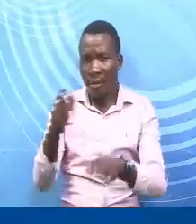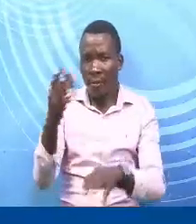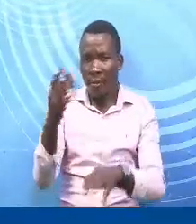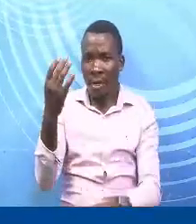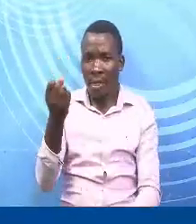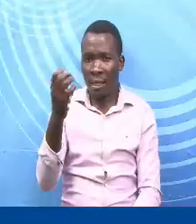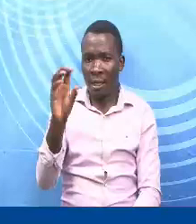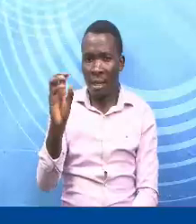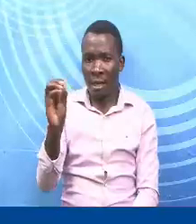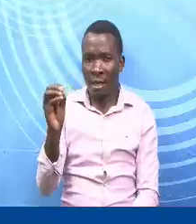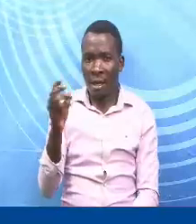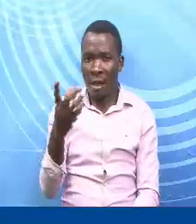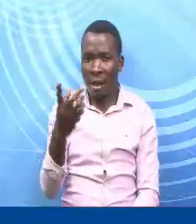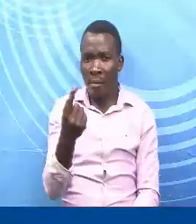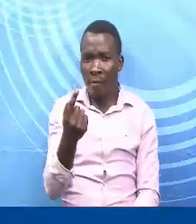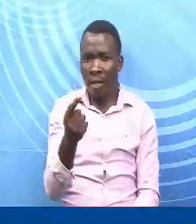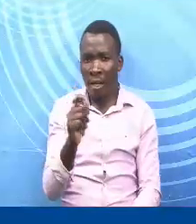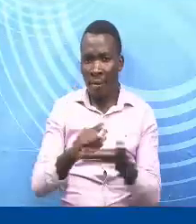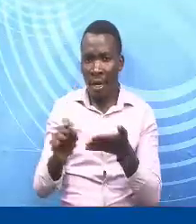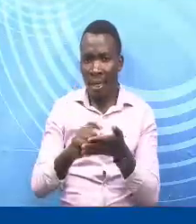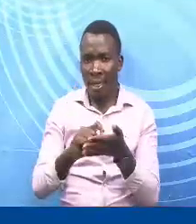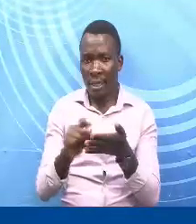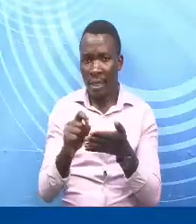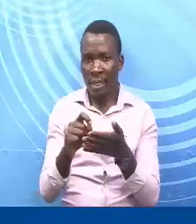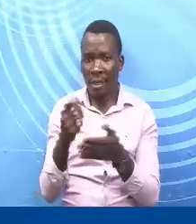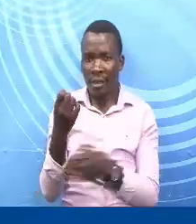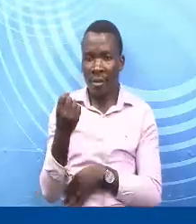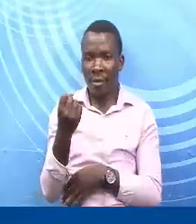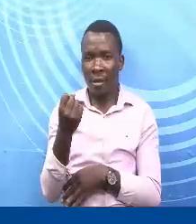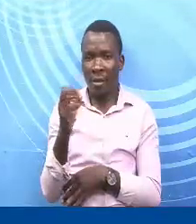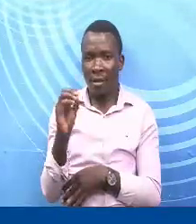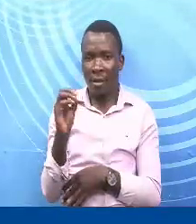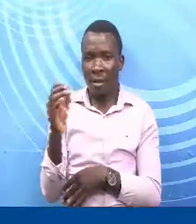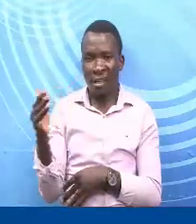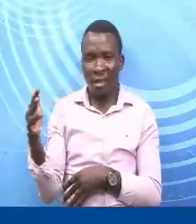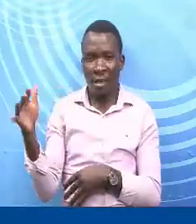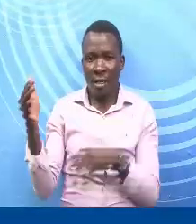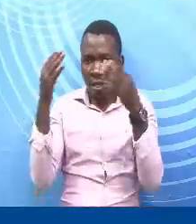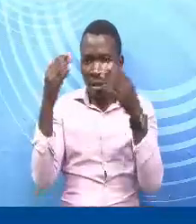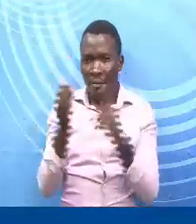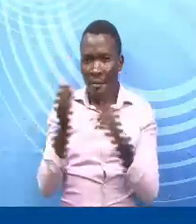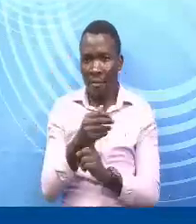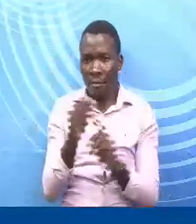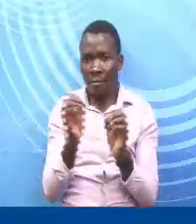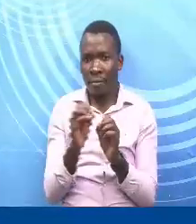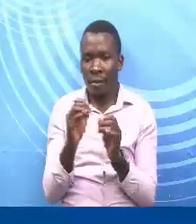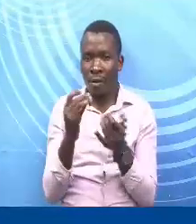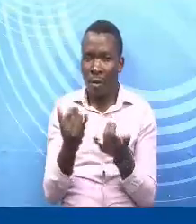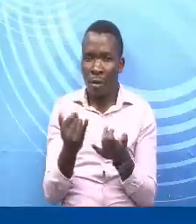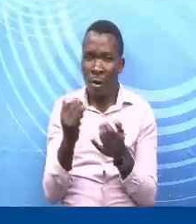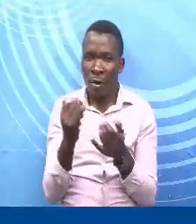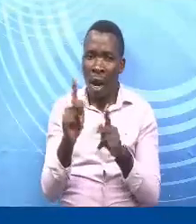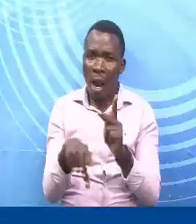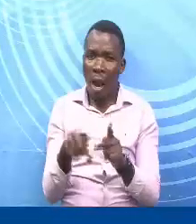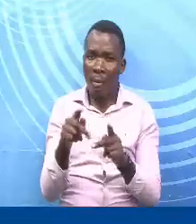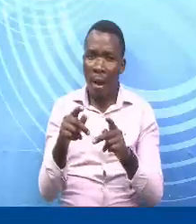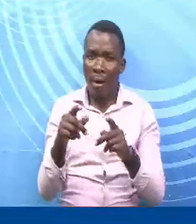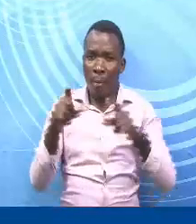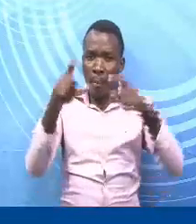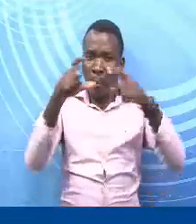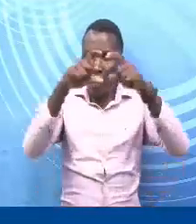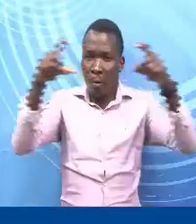500 amafaranga banditse ngo n'ibihumbi 40 ngaho ntabyo ndabona ubu ngubu abantu b'uyu muyoboro